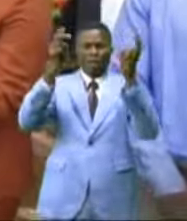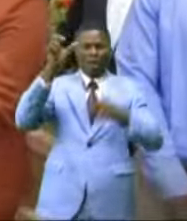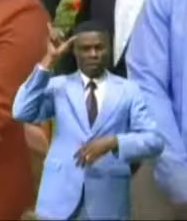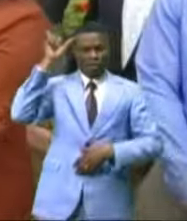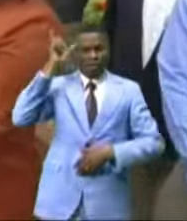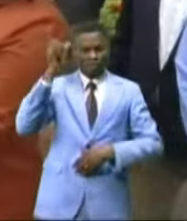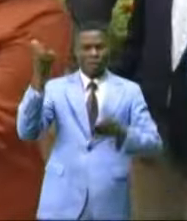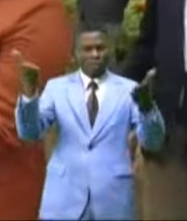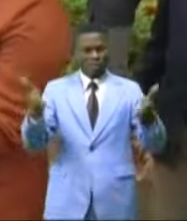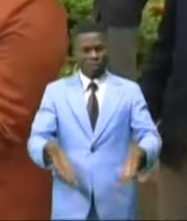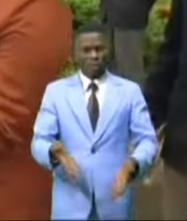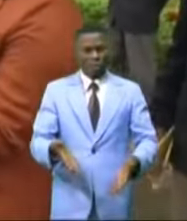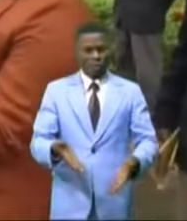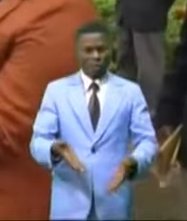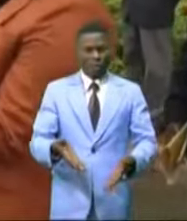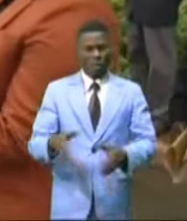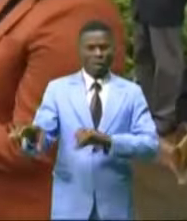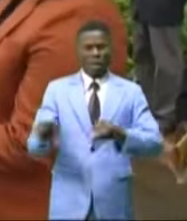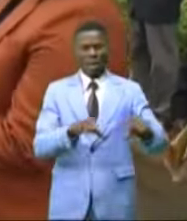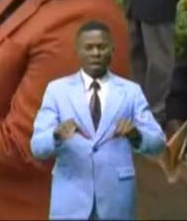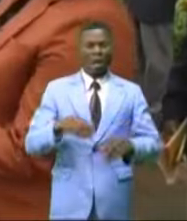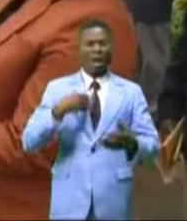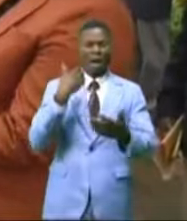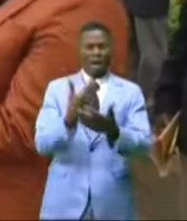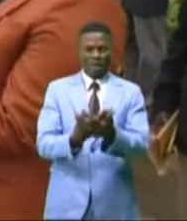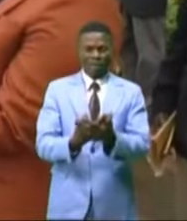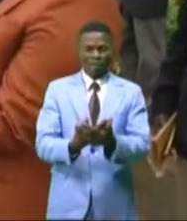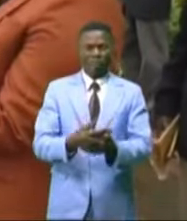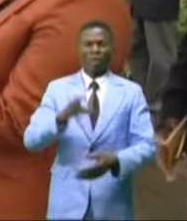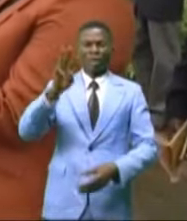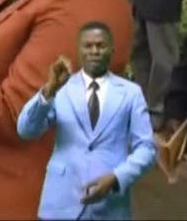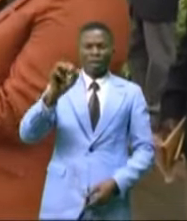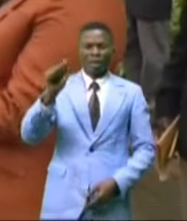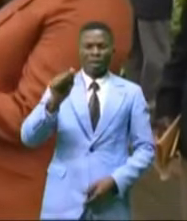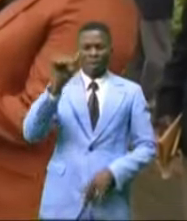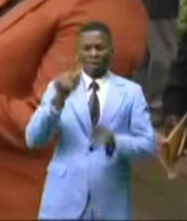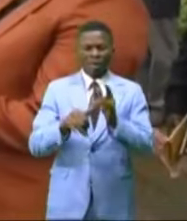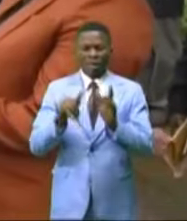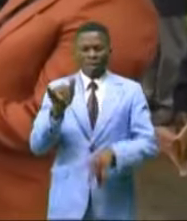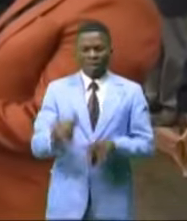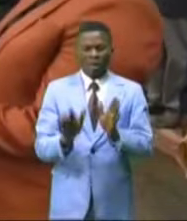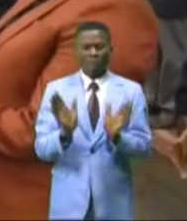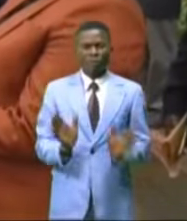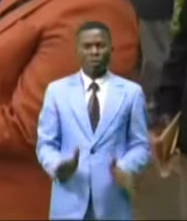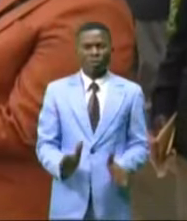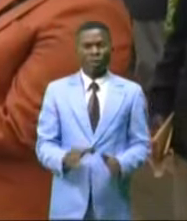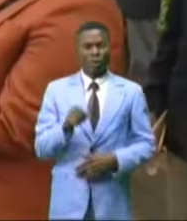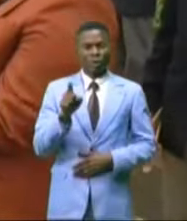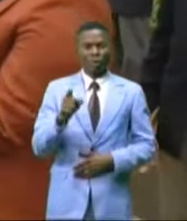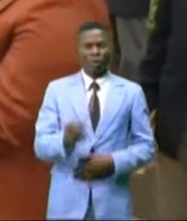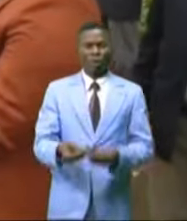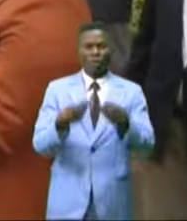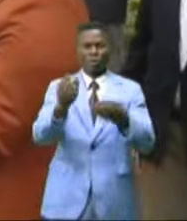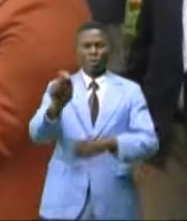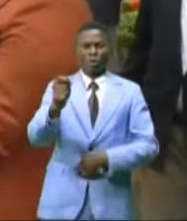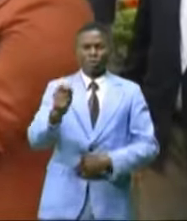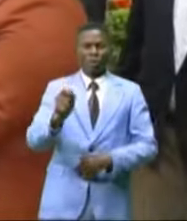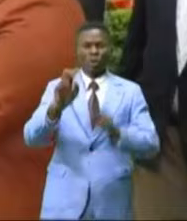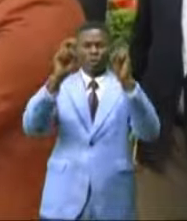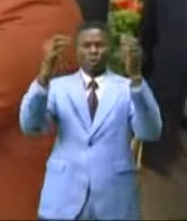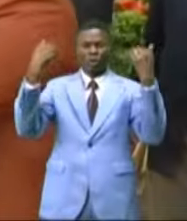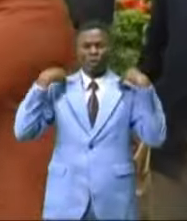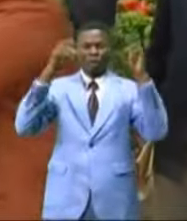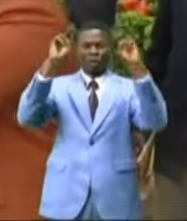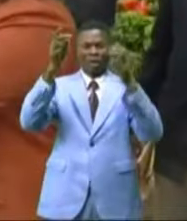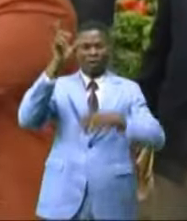existante à l'avènement de Martin kazemboua la secrétaire Esther kalasa qui a son tour remet les clair au maire de lbumbachi